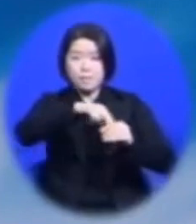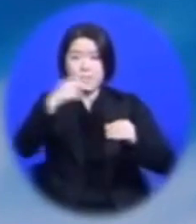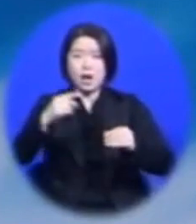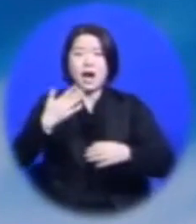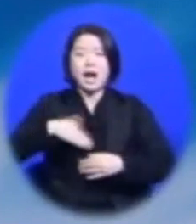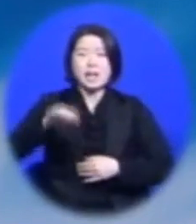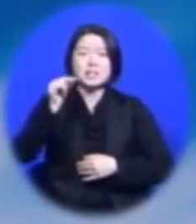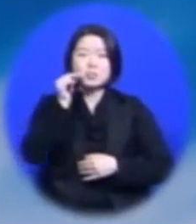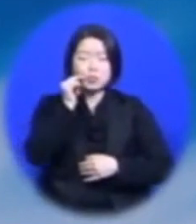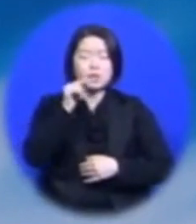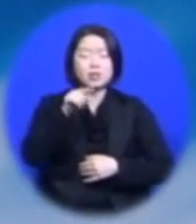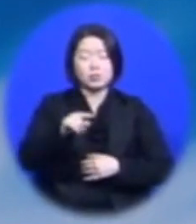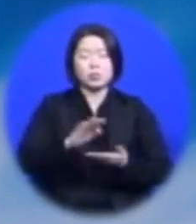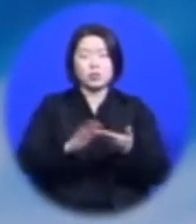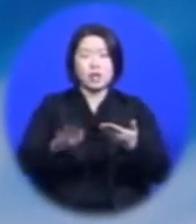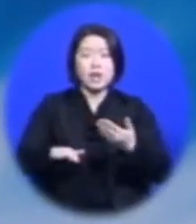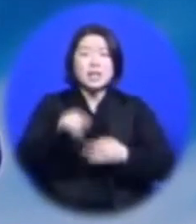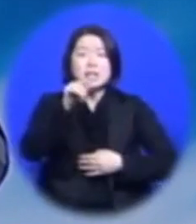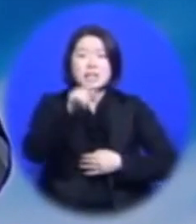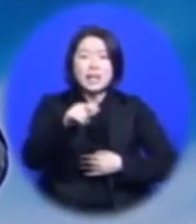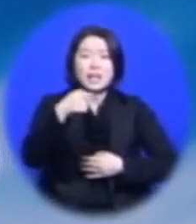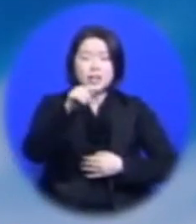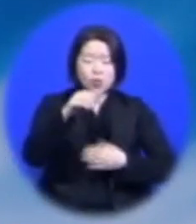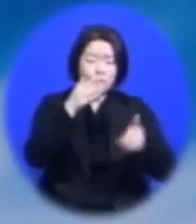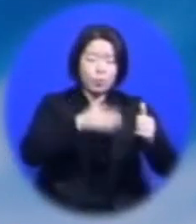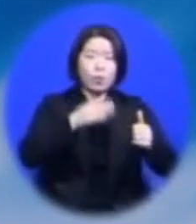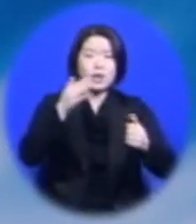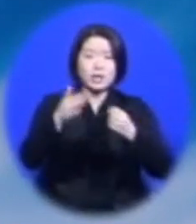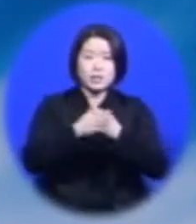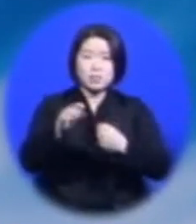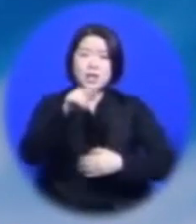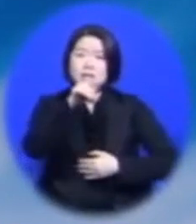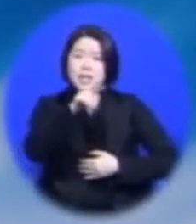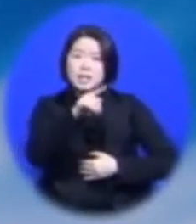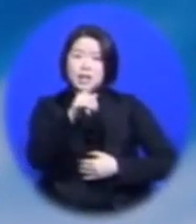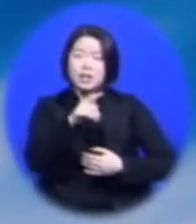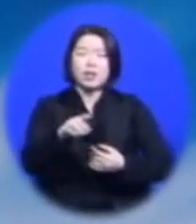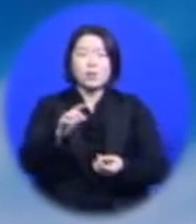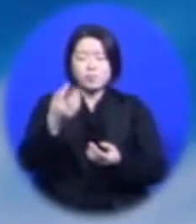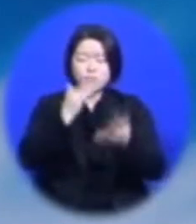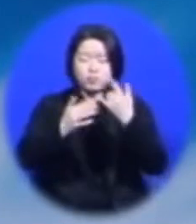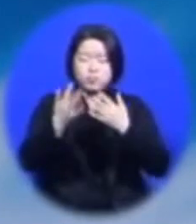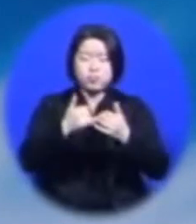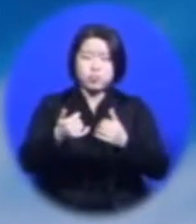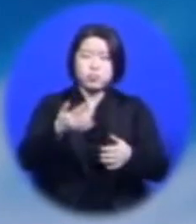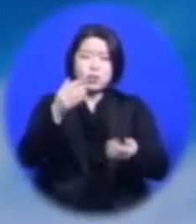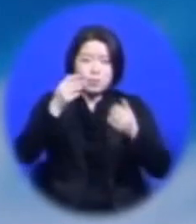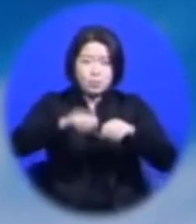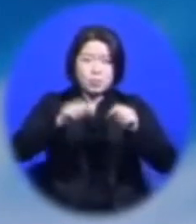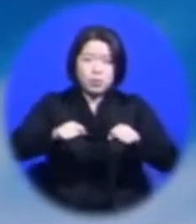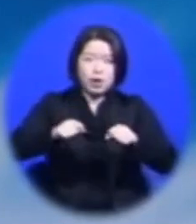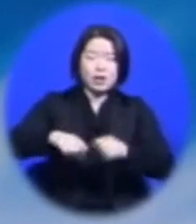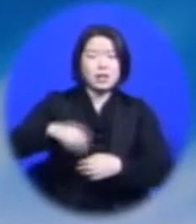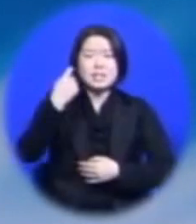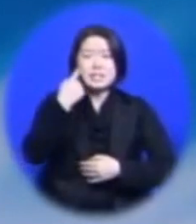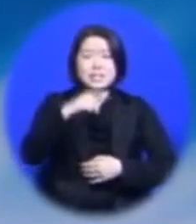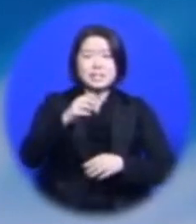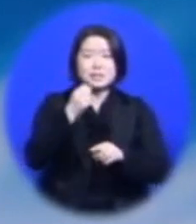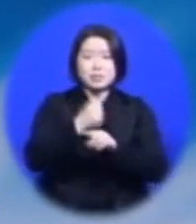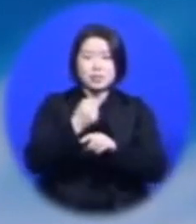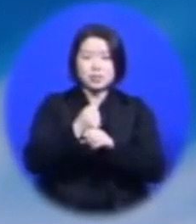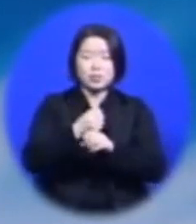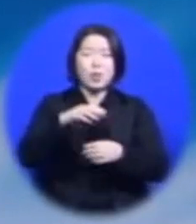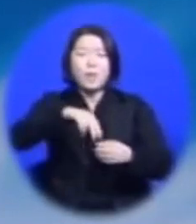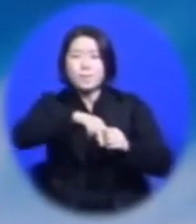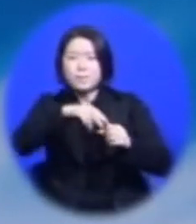알지 못하는도다. 내가 너를 권하노니 내게서 불로 연단한 금을 사서 부유하게 하고 흰옷을 사서 입어